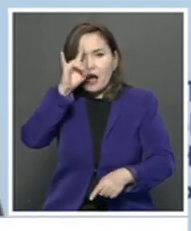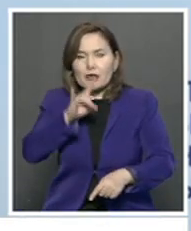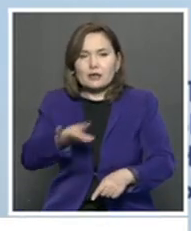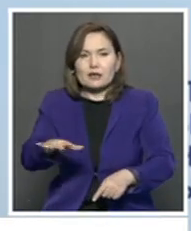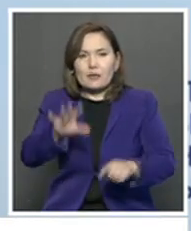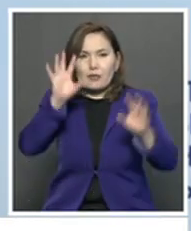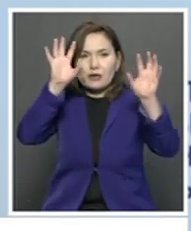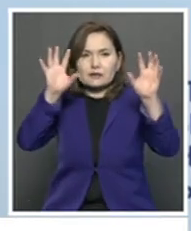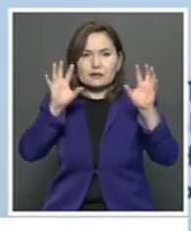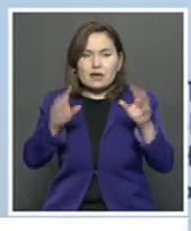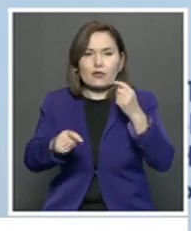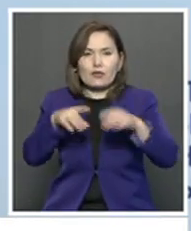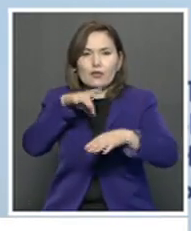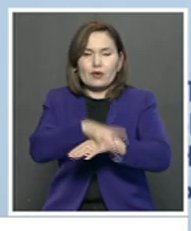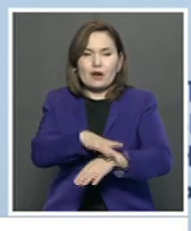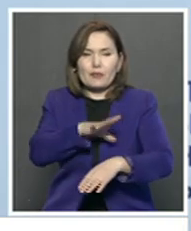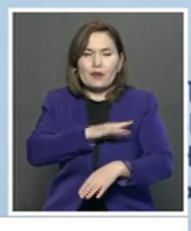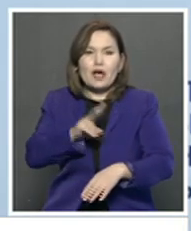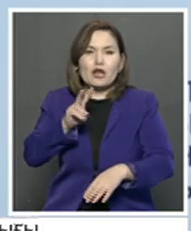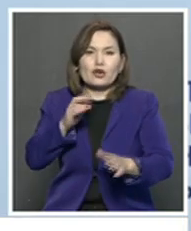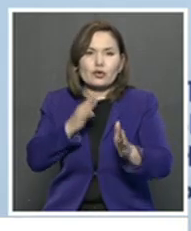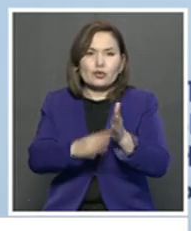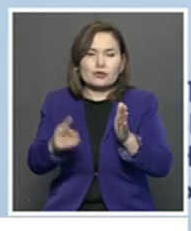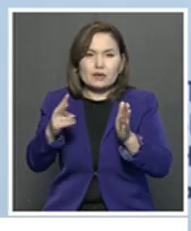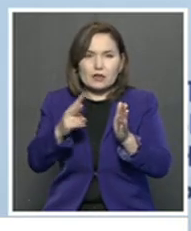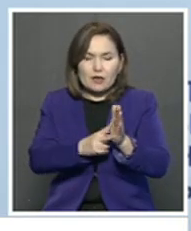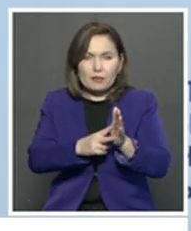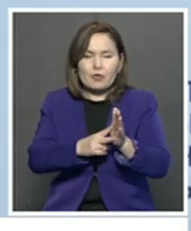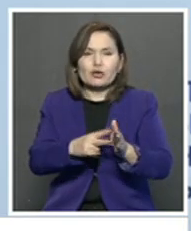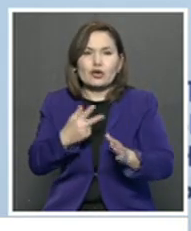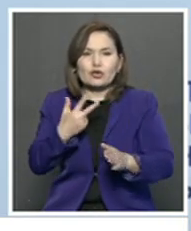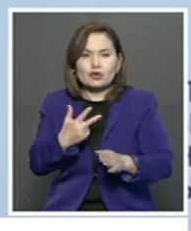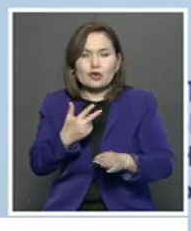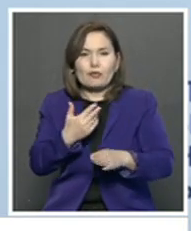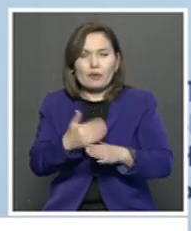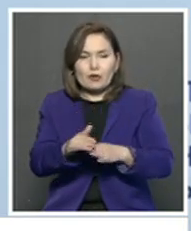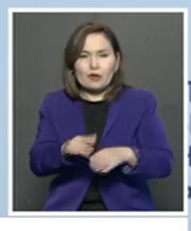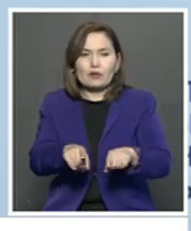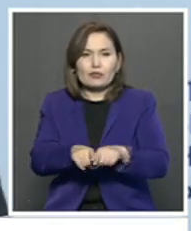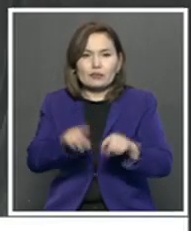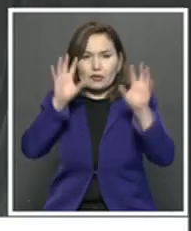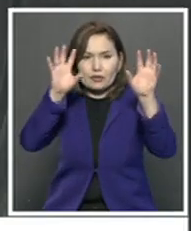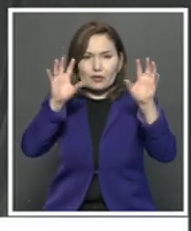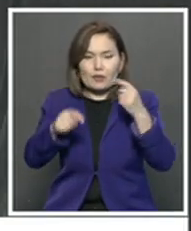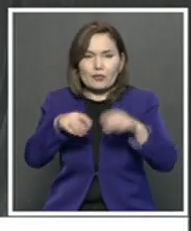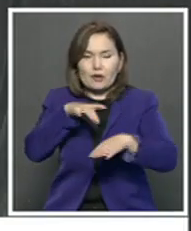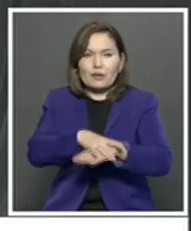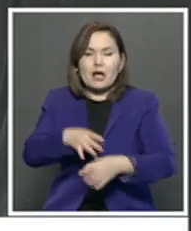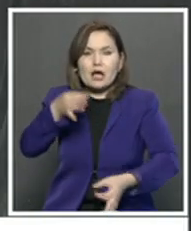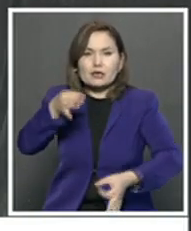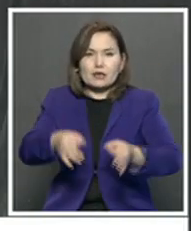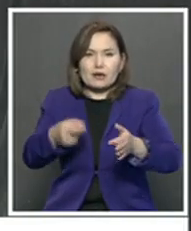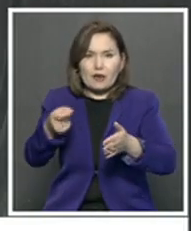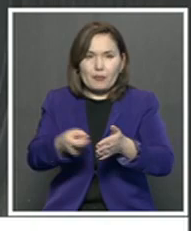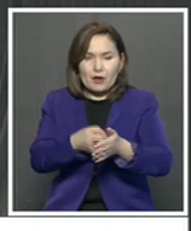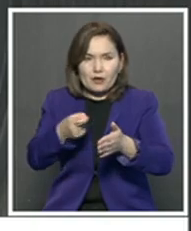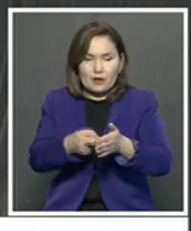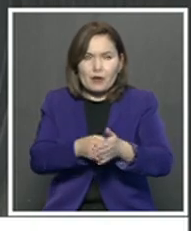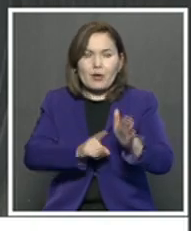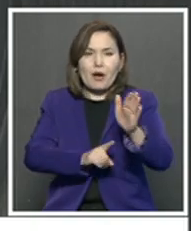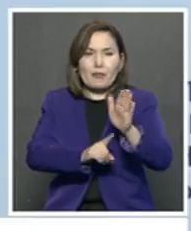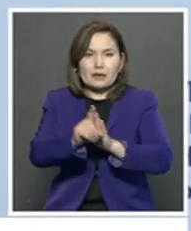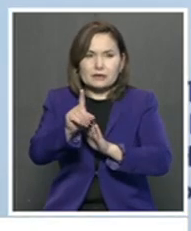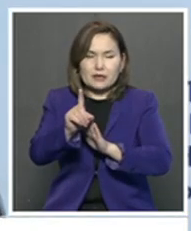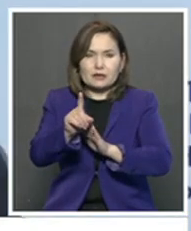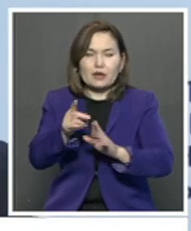қылмыстық кодексінің 297 бабы 3 бөлімімен сотқа дейінгі тергеп тексеру амалдары